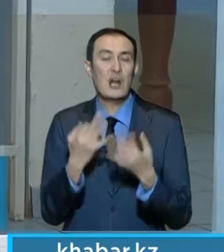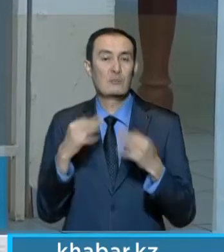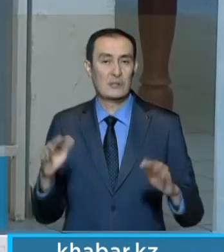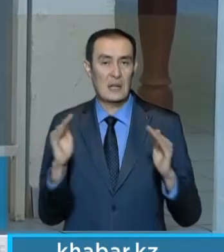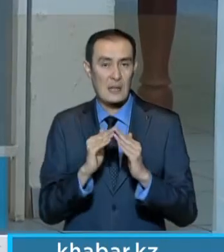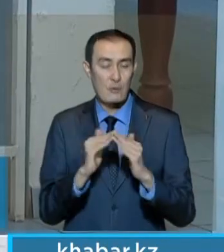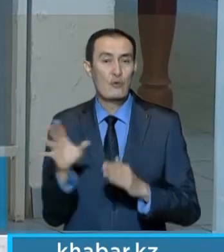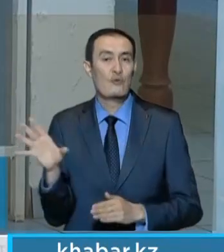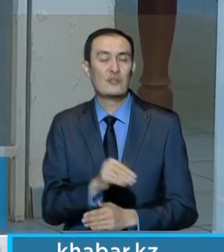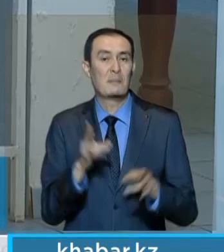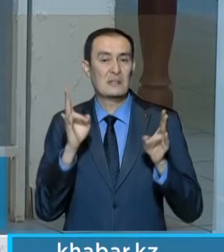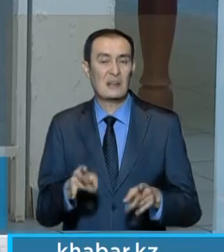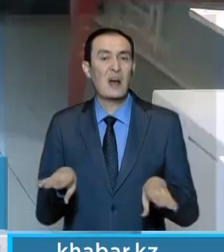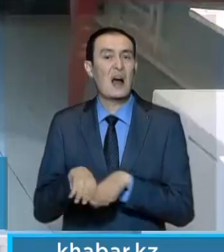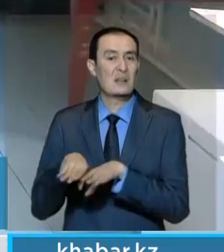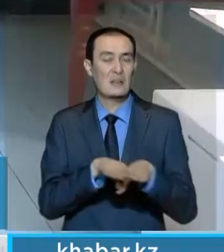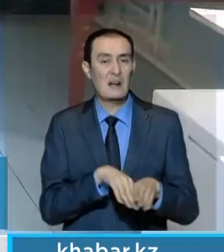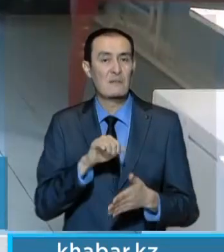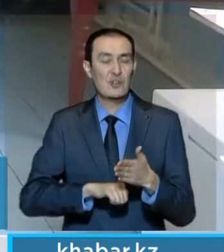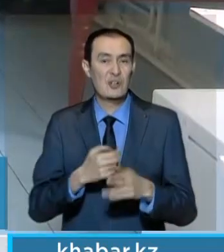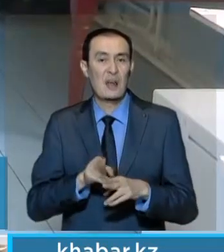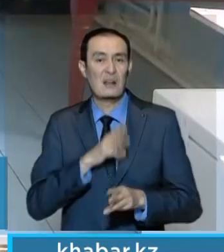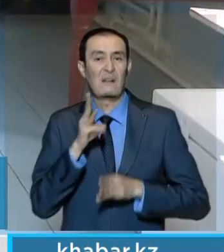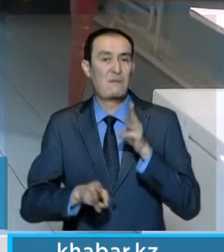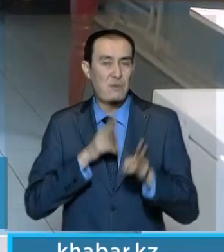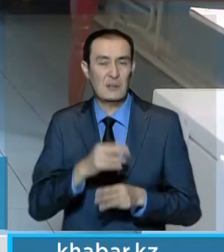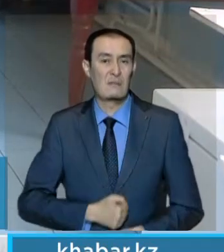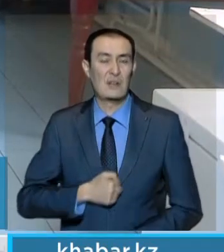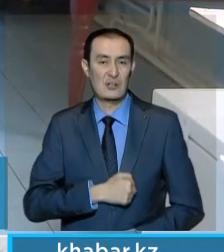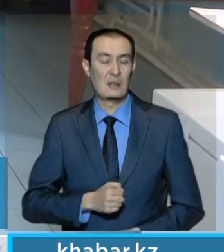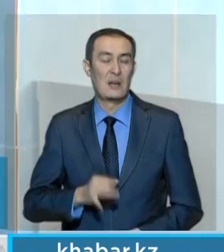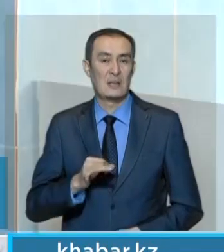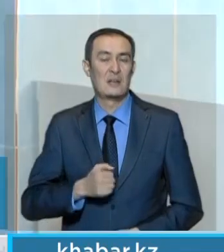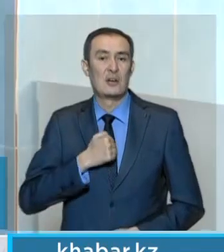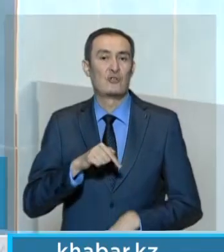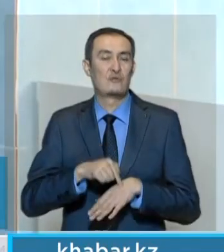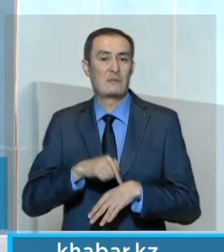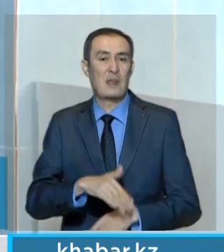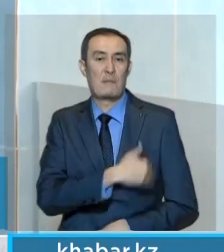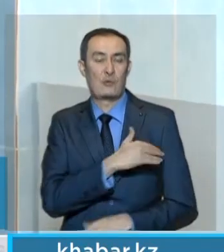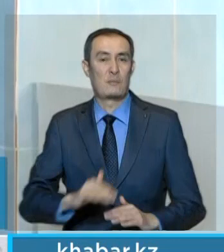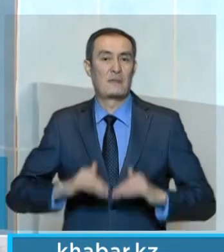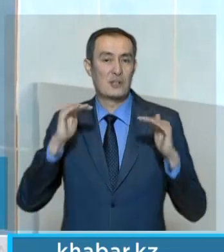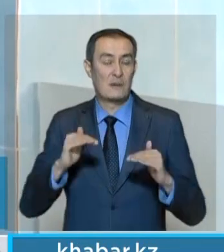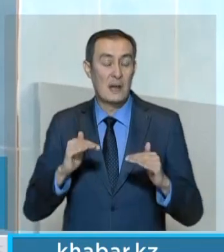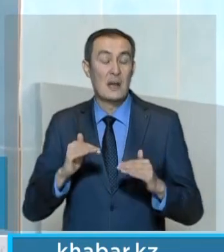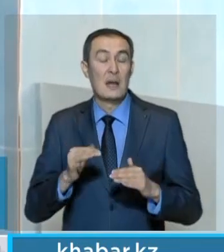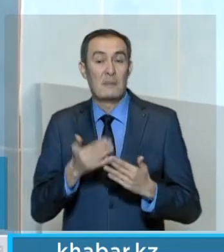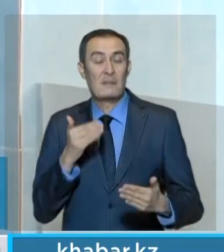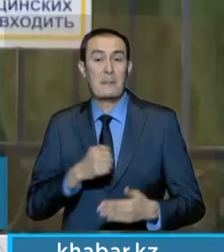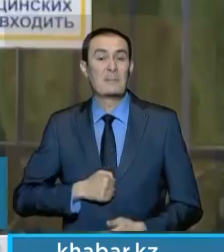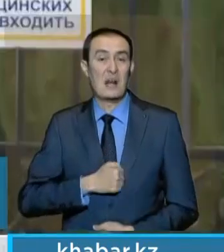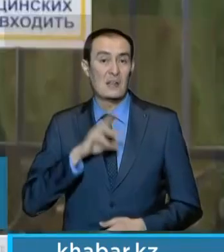домой. У всех пострадавших одинаковые симптомы – это рвота, тошнота, слабость и повышенная температура. Предварительный диагноз –